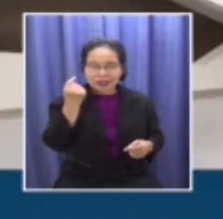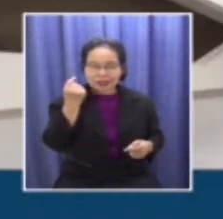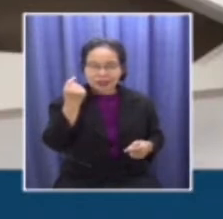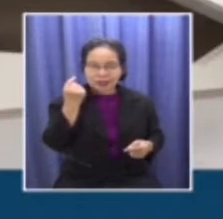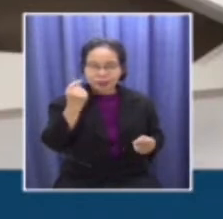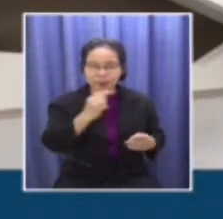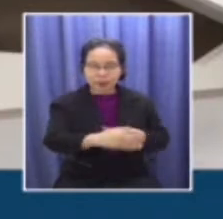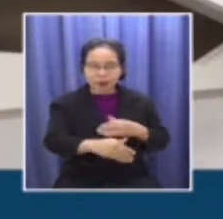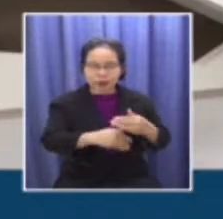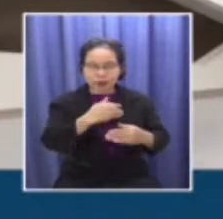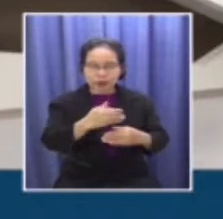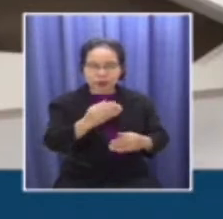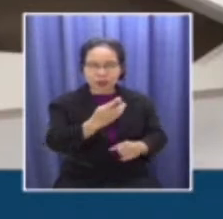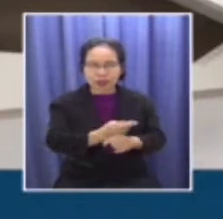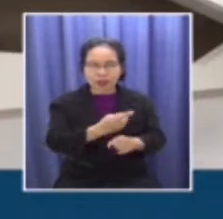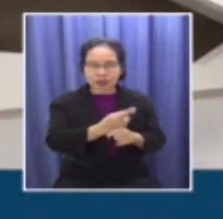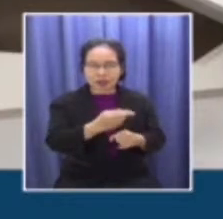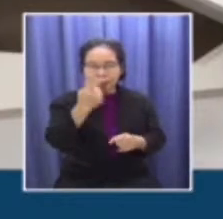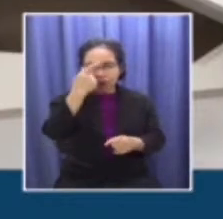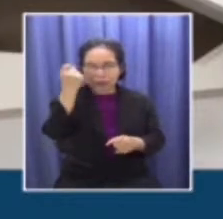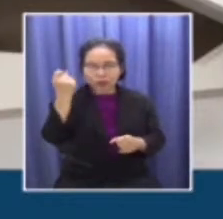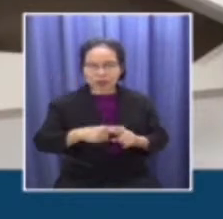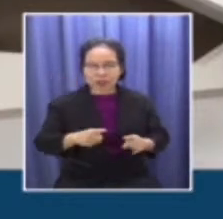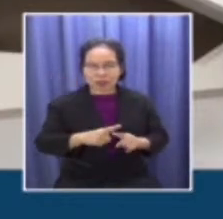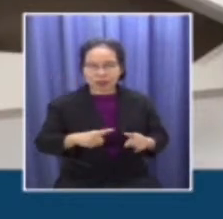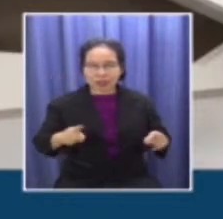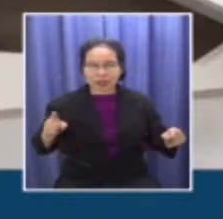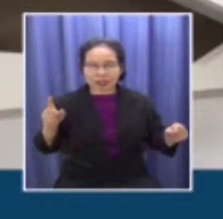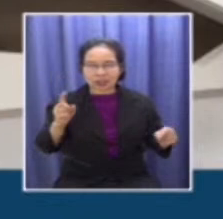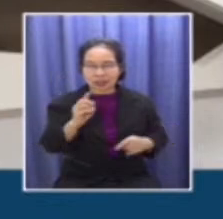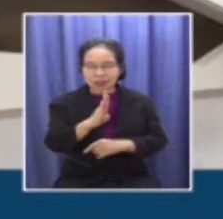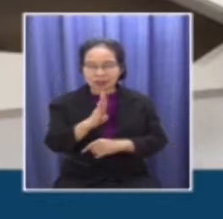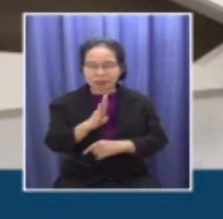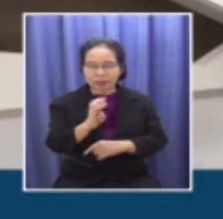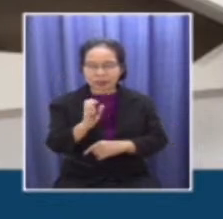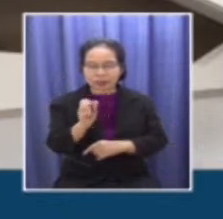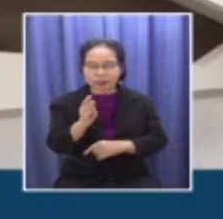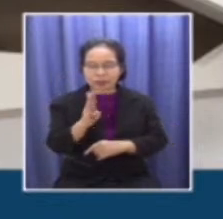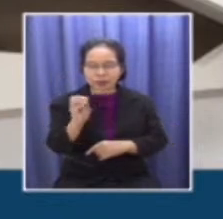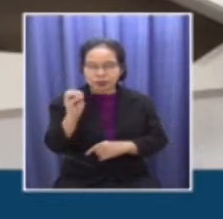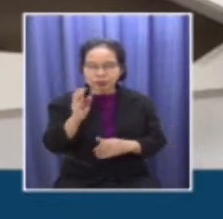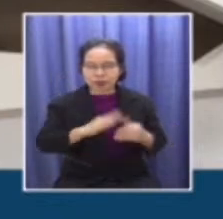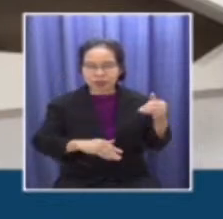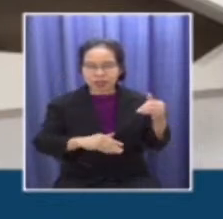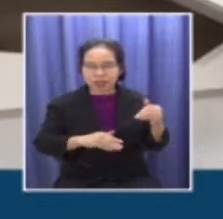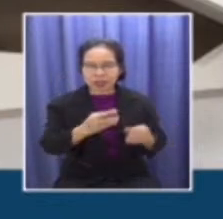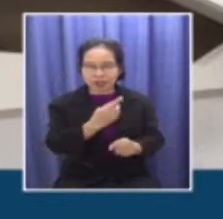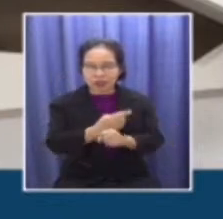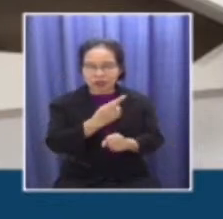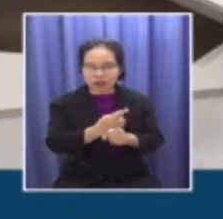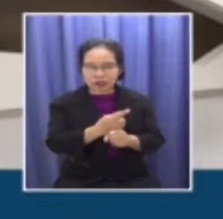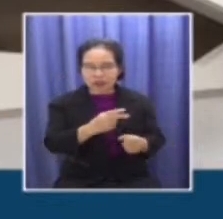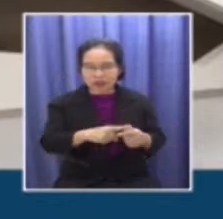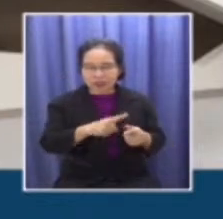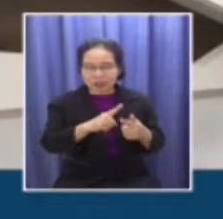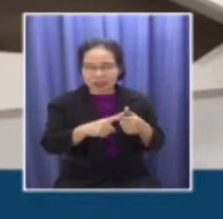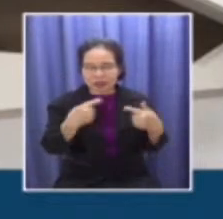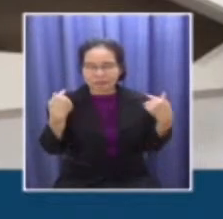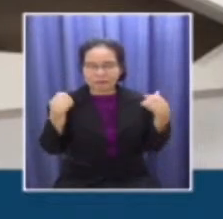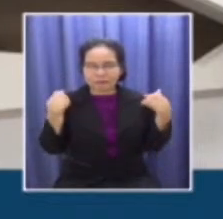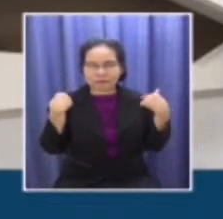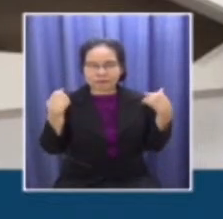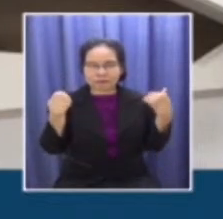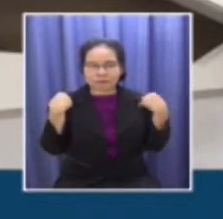na obesi dan na watumi asi efie eye abodan ana